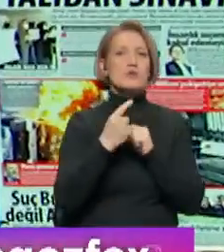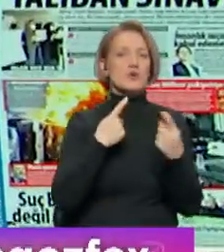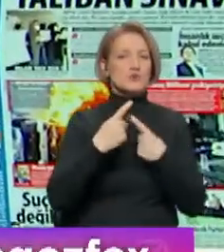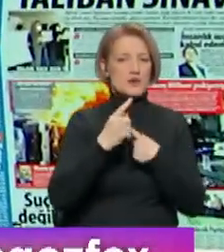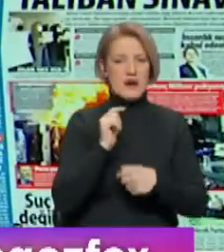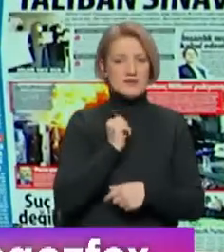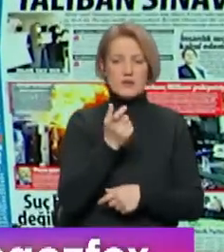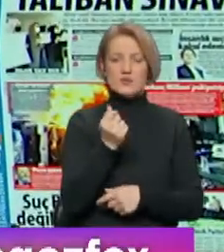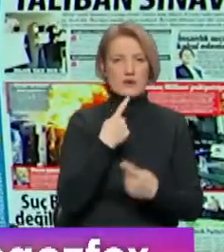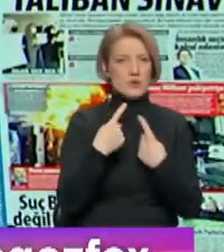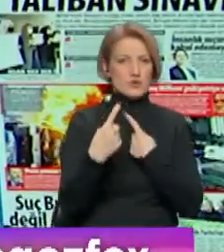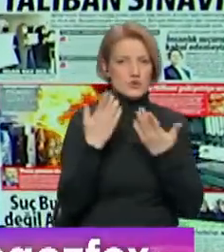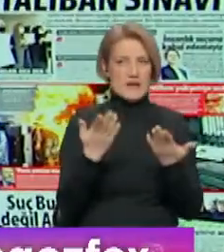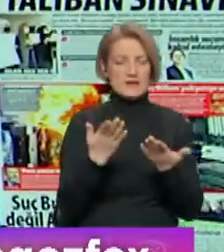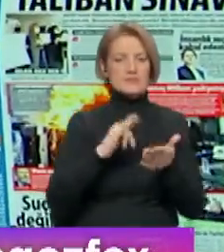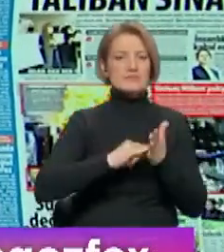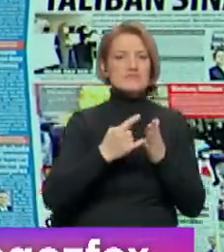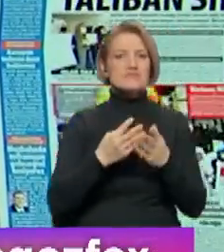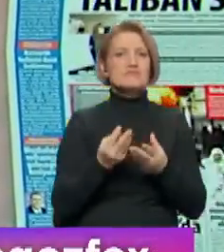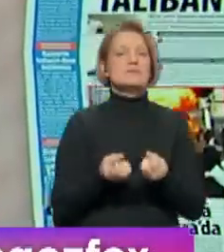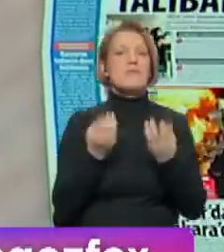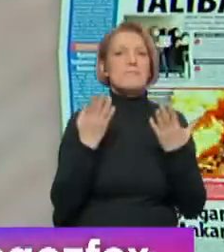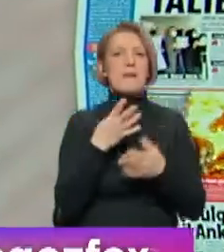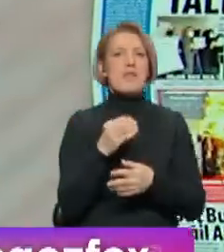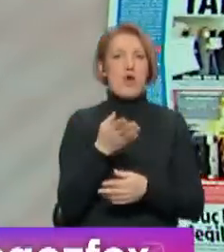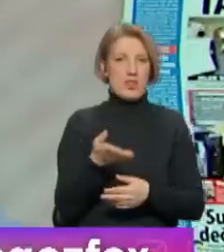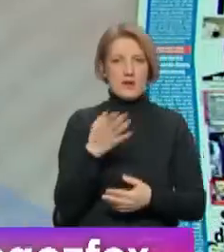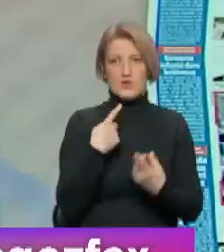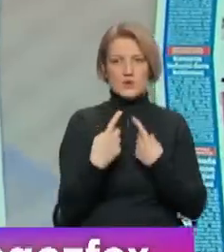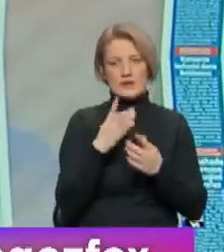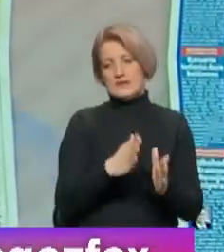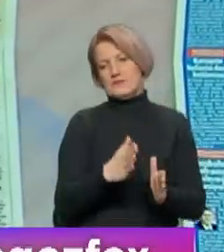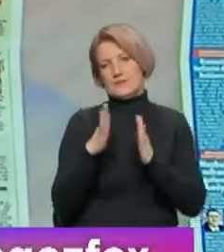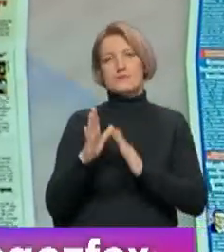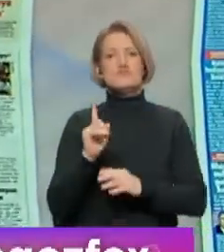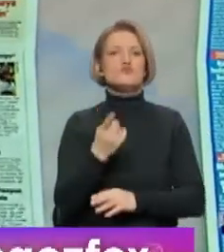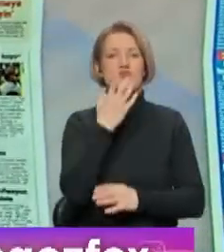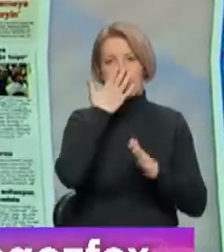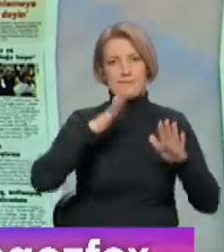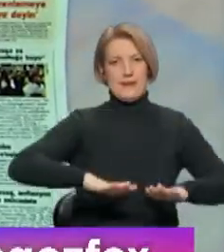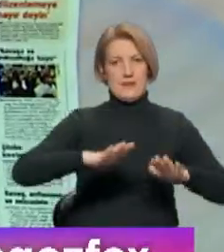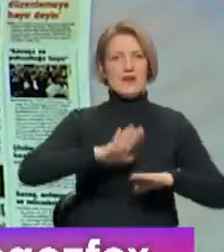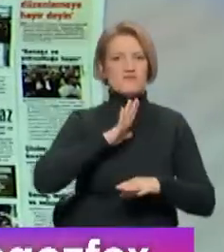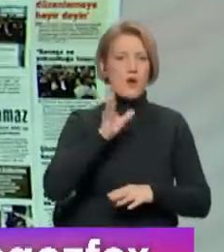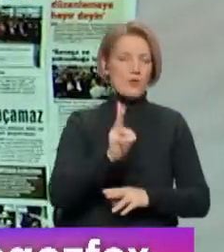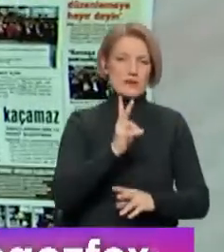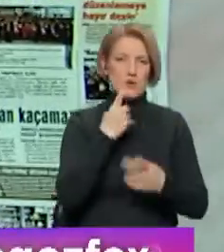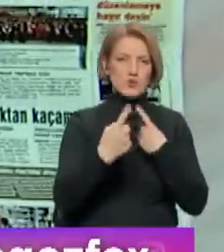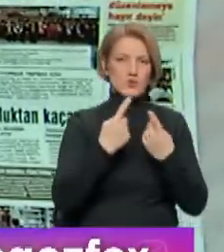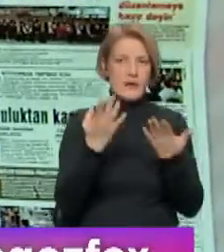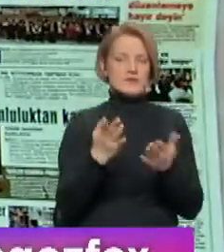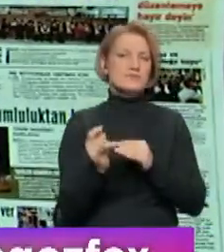asgari ücreti konuşacağız geçinemeyen milyonları konuşacağız diğer tarafta Müjde beklentileri var onları konuşacağız